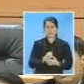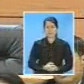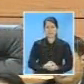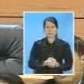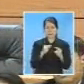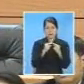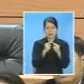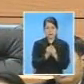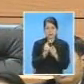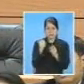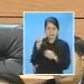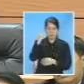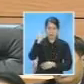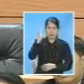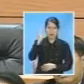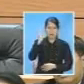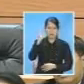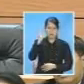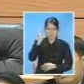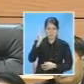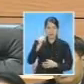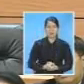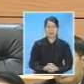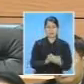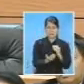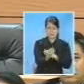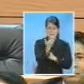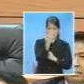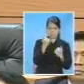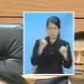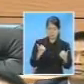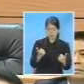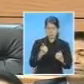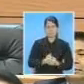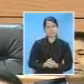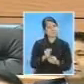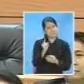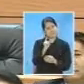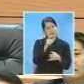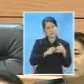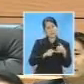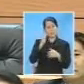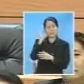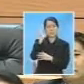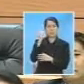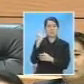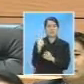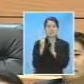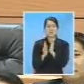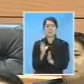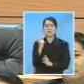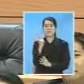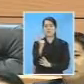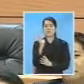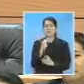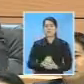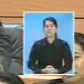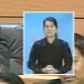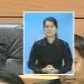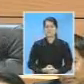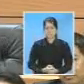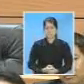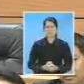ในสภาตั้งแต่เช้ามาจนถึงเวลานี้นะครับ 14:00 นแล้วผู้อภิปรายของผมได้เพิ่งพูดไปแค่2คนเท่านั้นแล้วก็มันก็จะมี